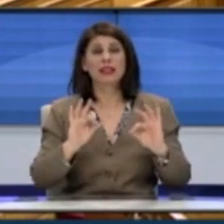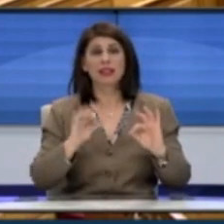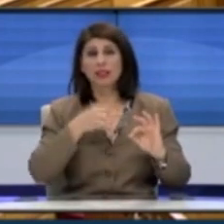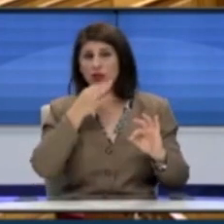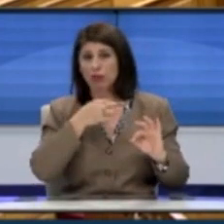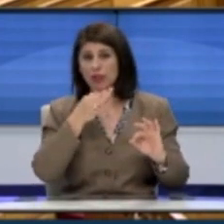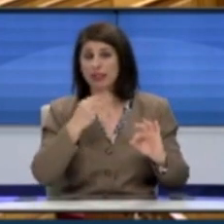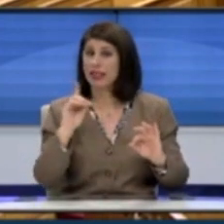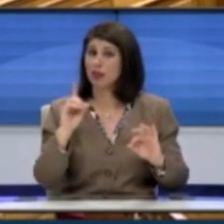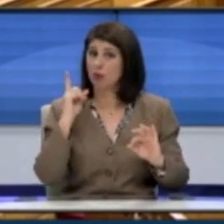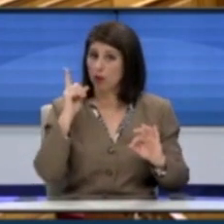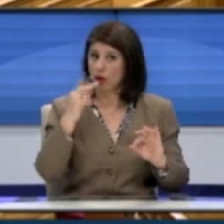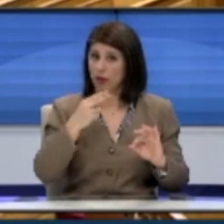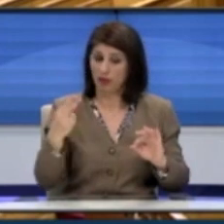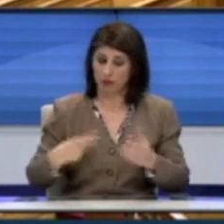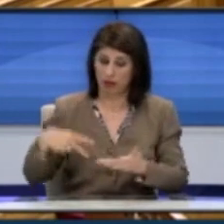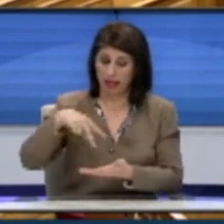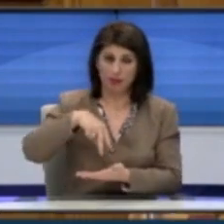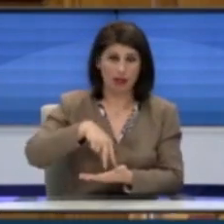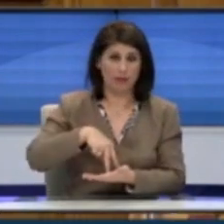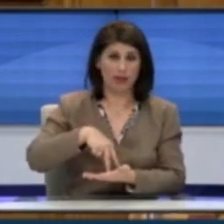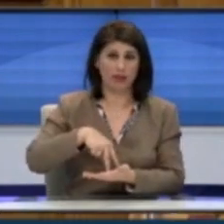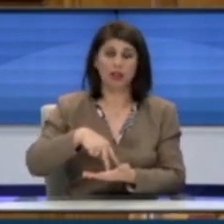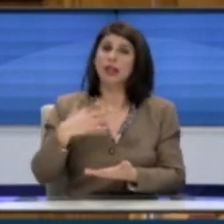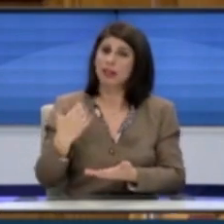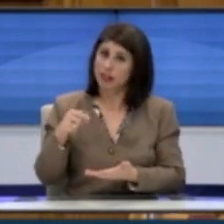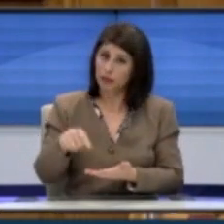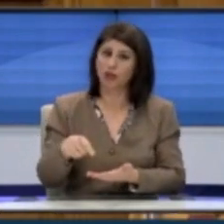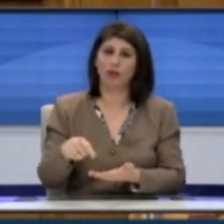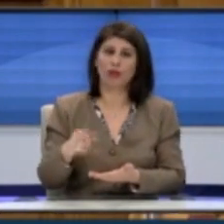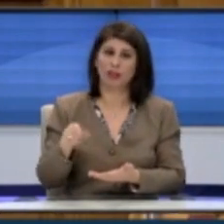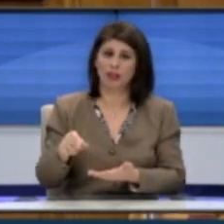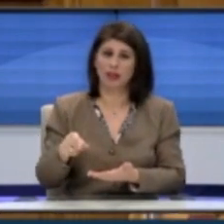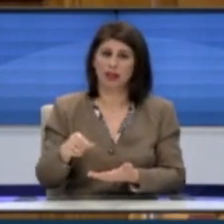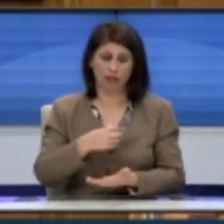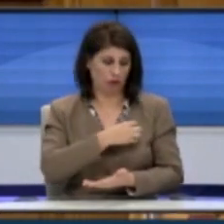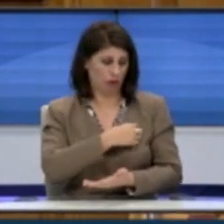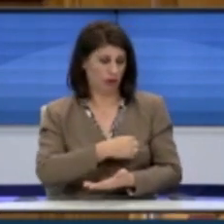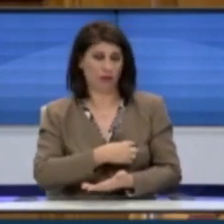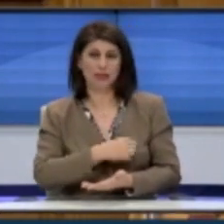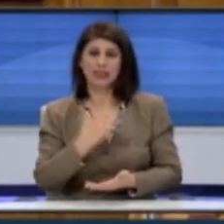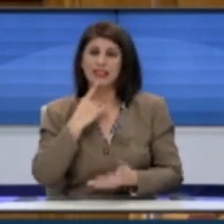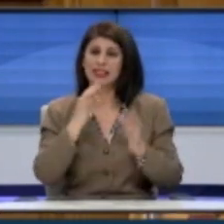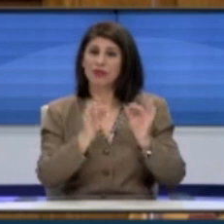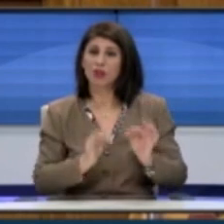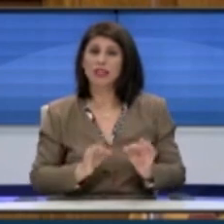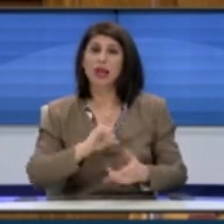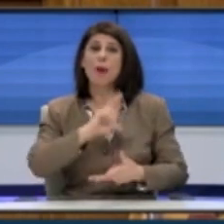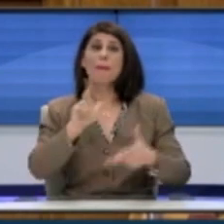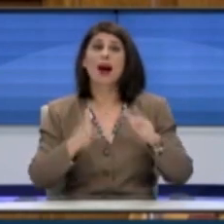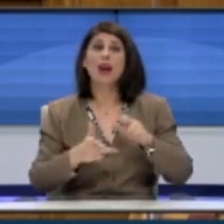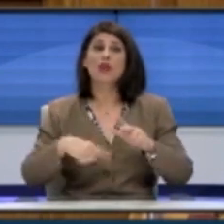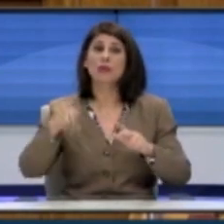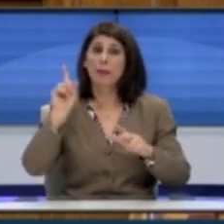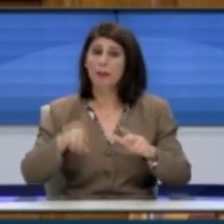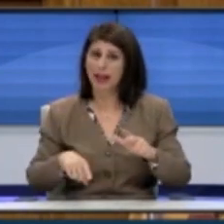ομιλίας, γιατί το πρώτο θέμα όταν ανέβηκα πάνω ήταν αυτό. Και αυτό το σηματάκι εδώ συμβολίζει την Παγκόσμια